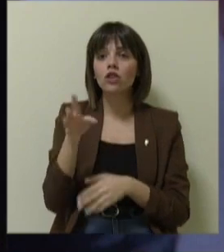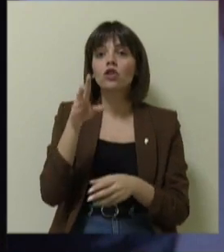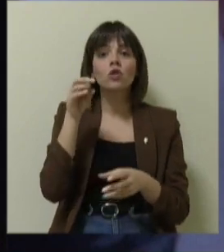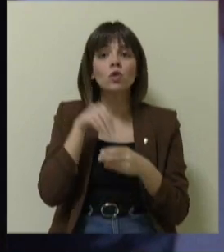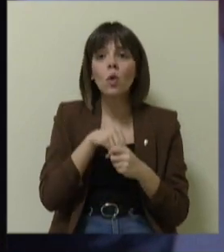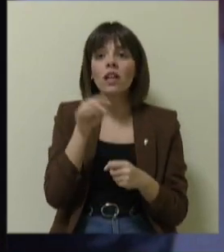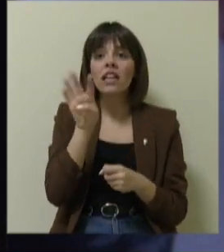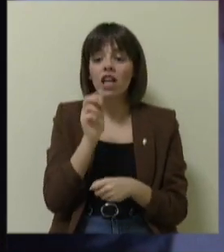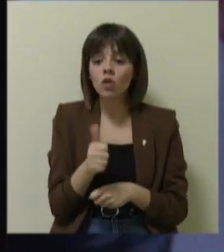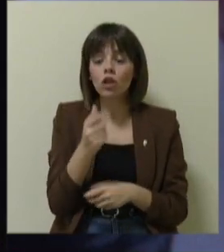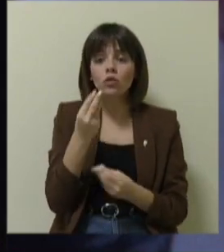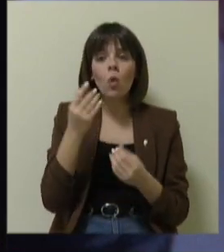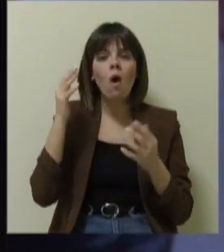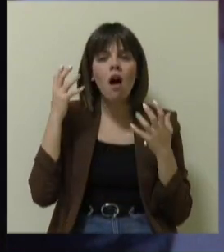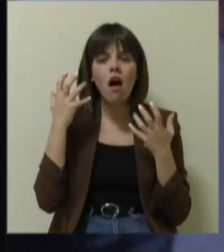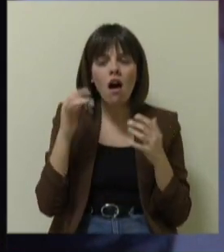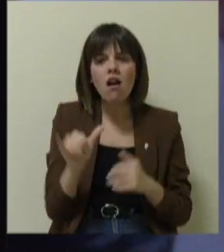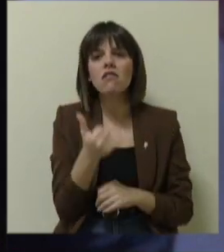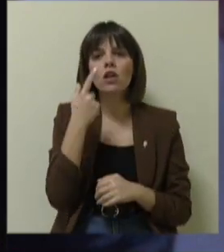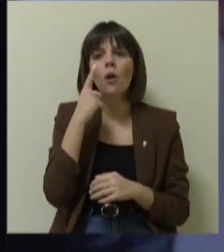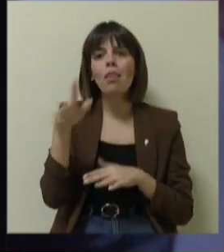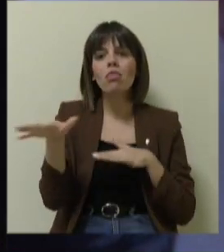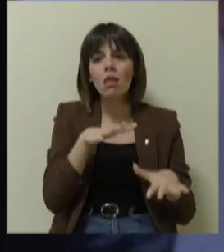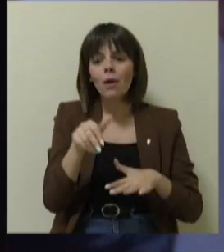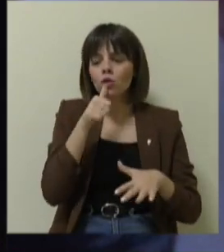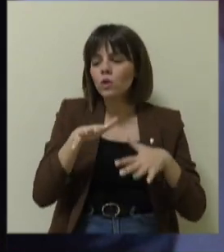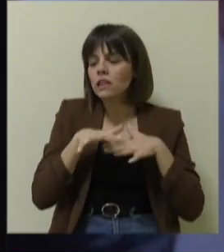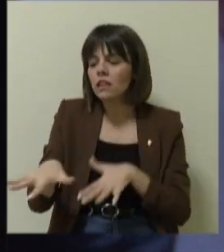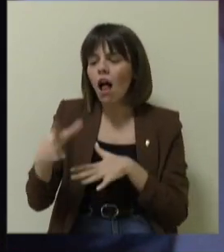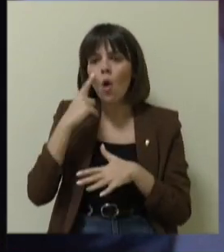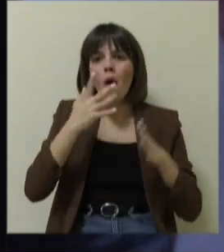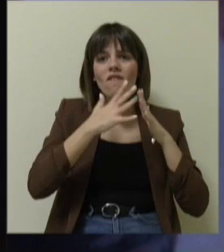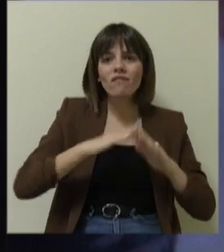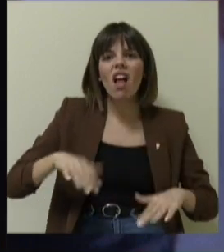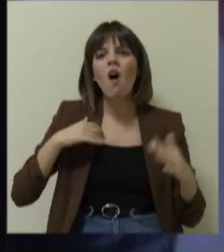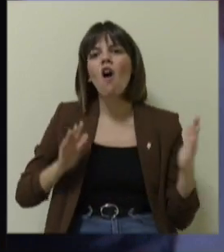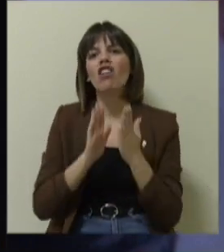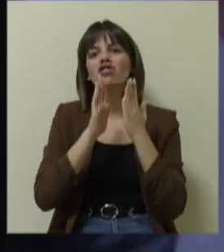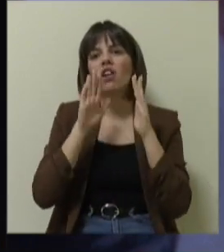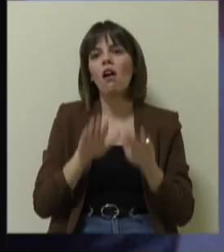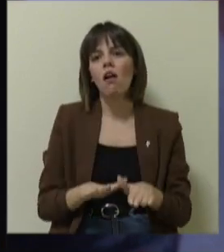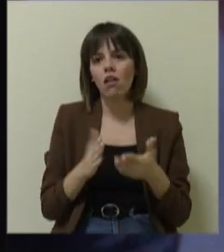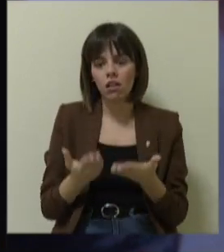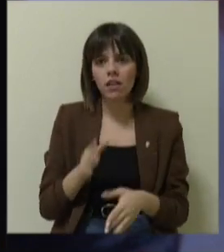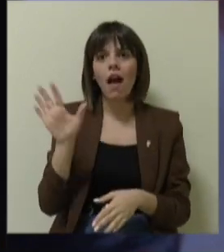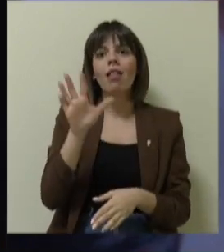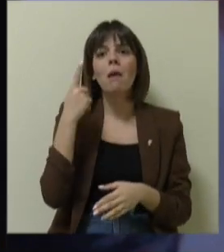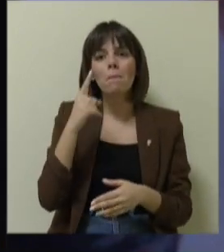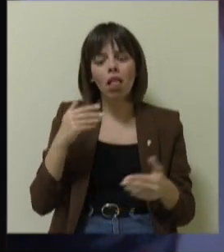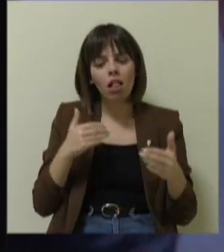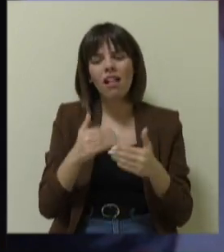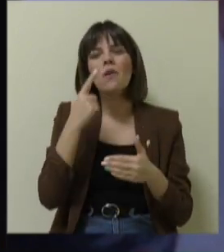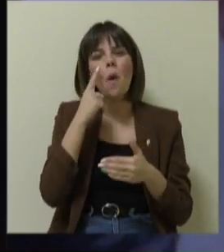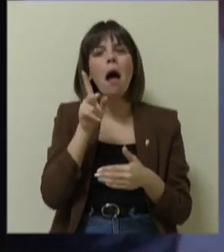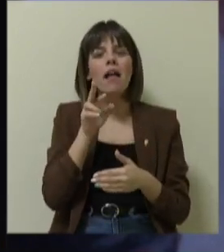günde çok ağır bir deprem ve sel felaketiyle karşı karşıya kaldık. 50 bine yakın